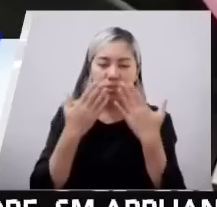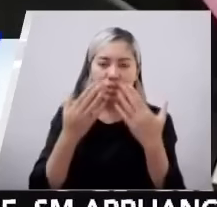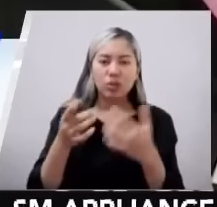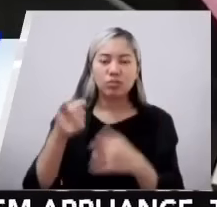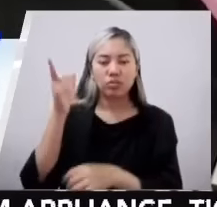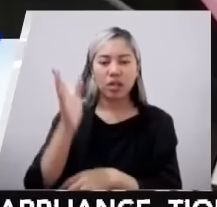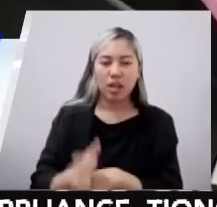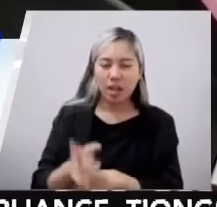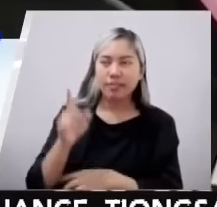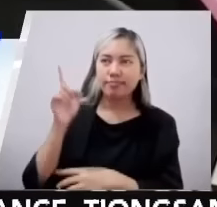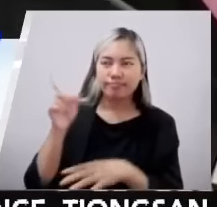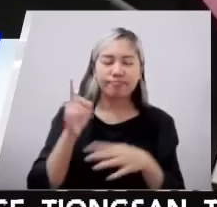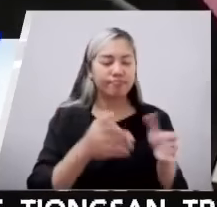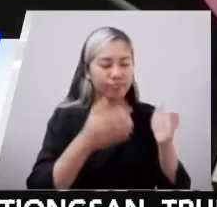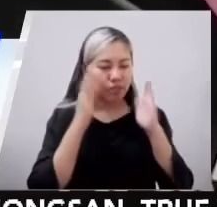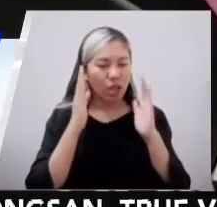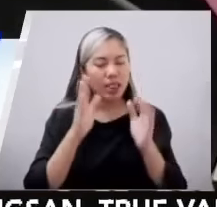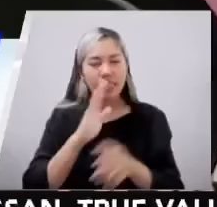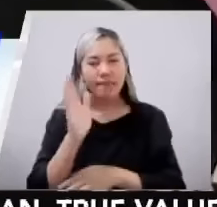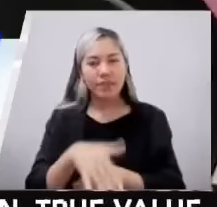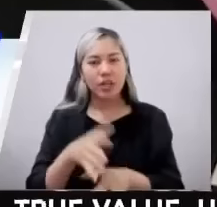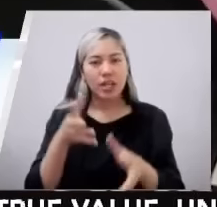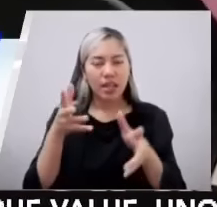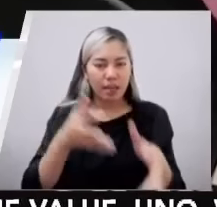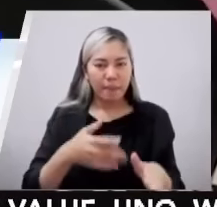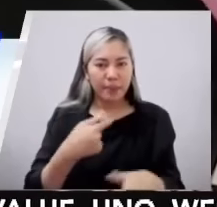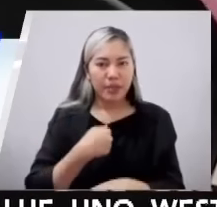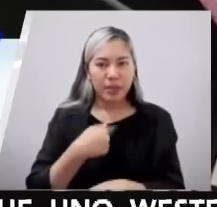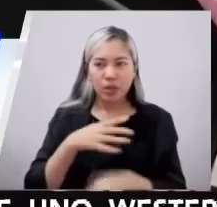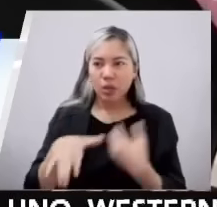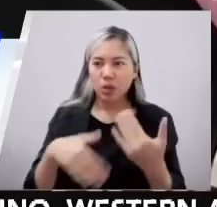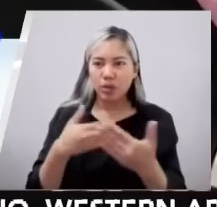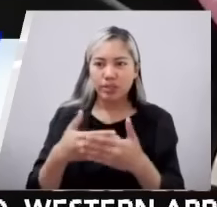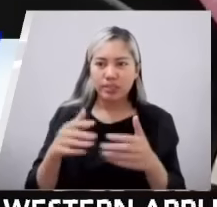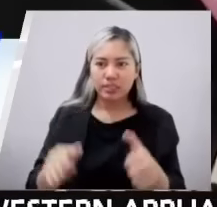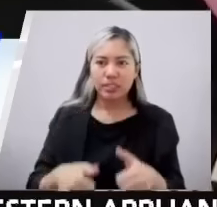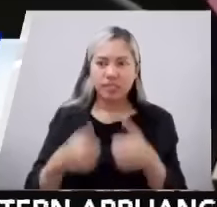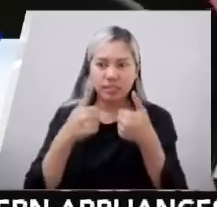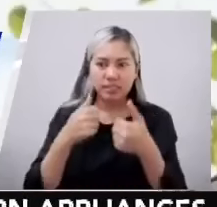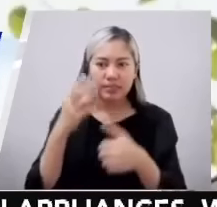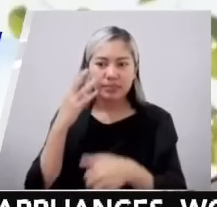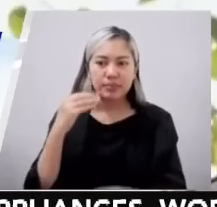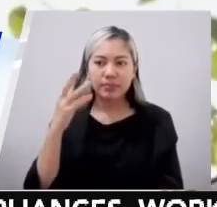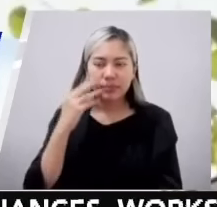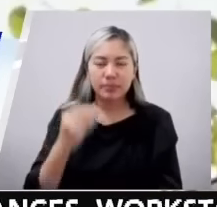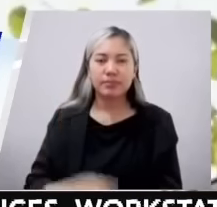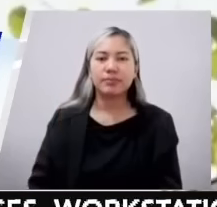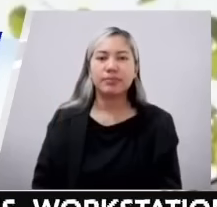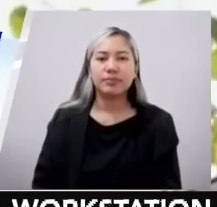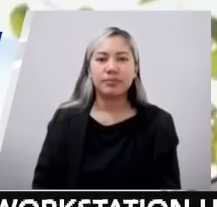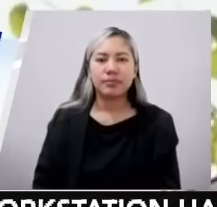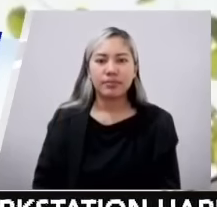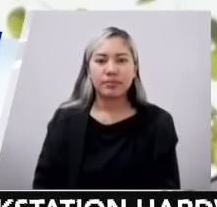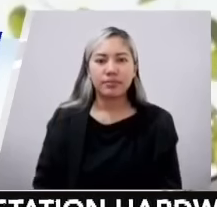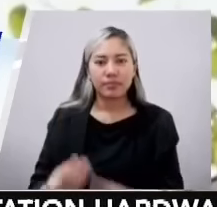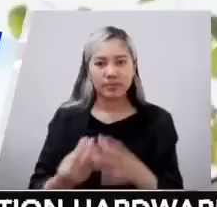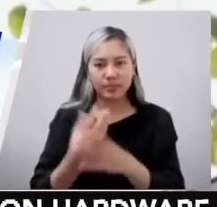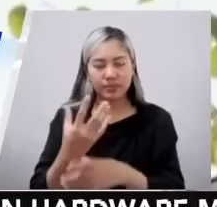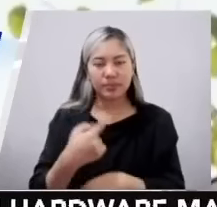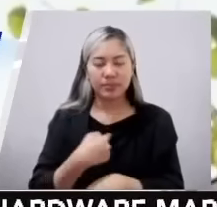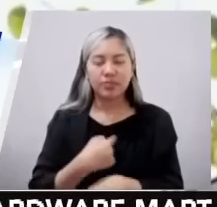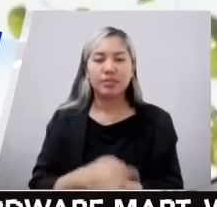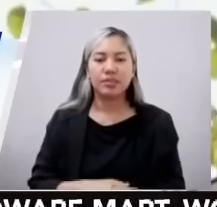di niya po ako pinabayaan sa lahat ng mga challenges na binigay niya saakin nag-grow ako hindi pa po ako mag